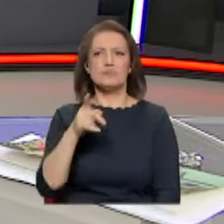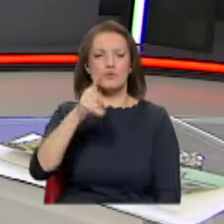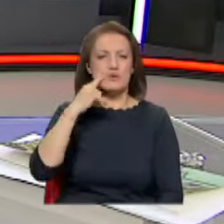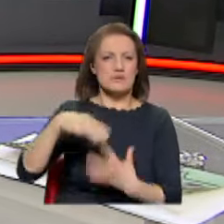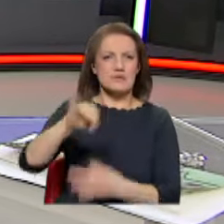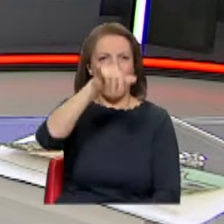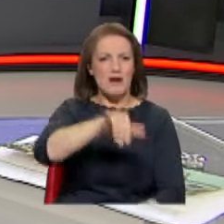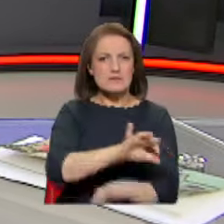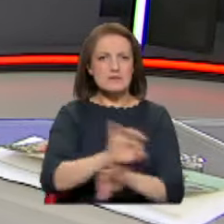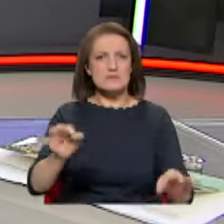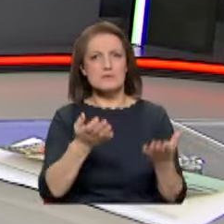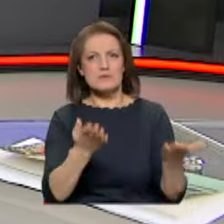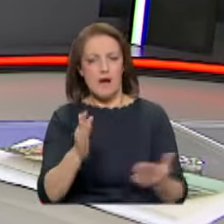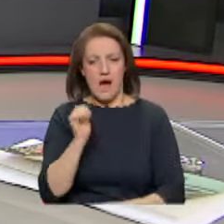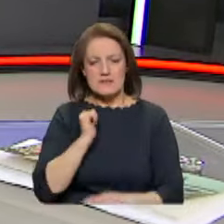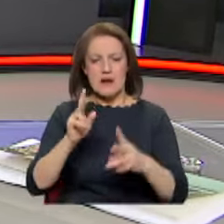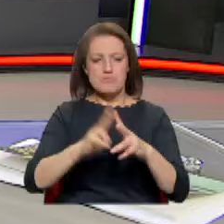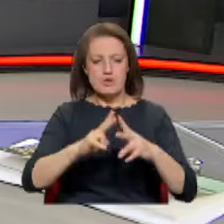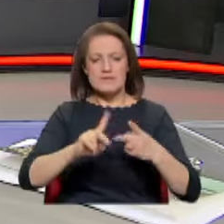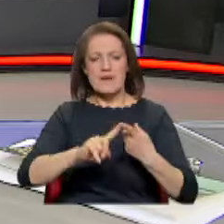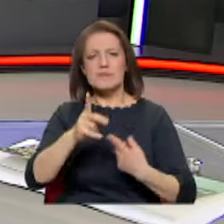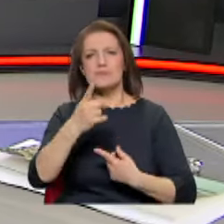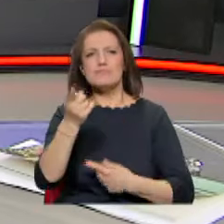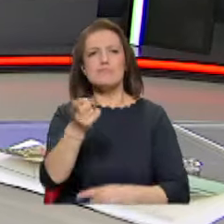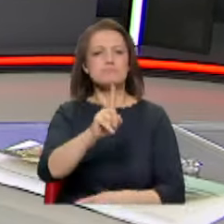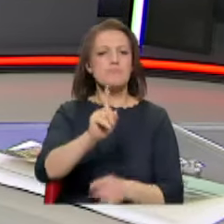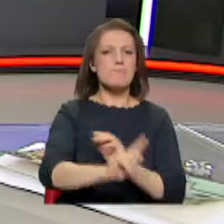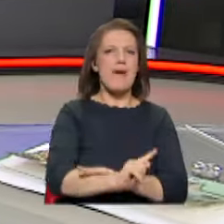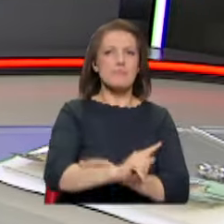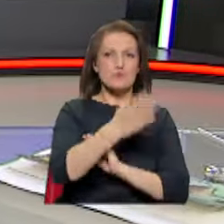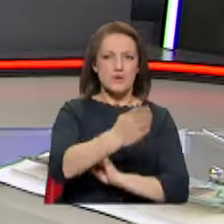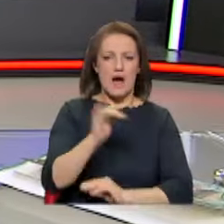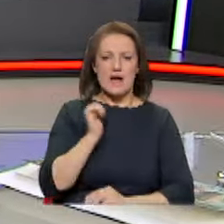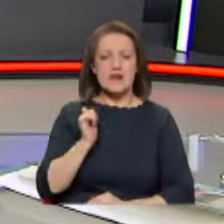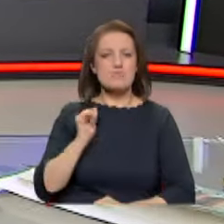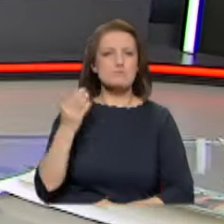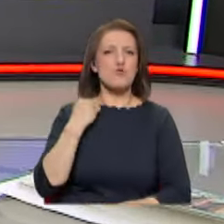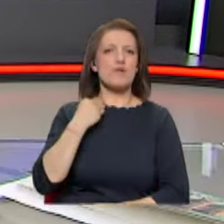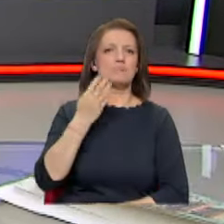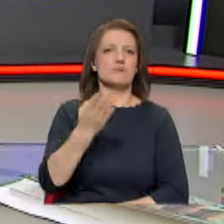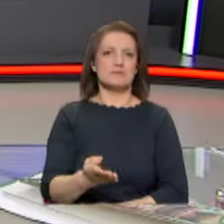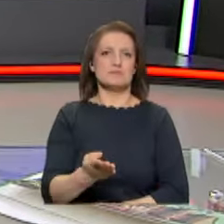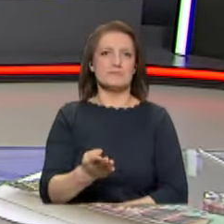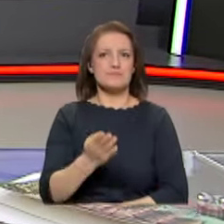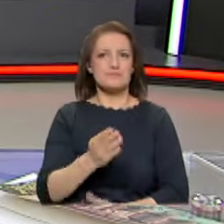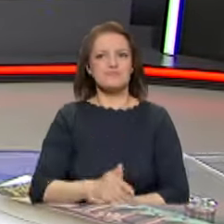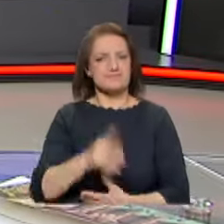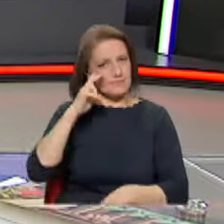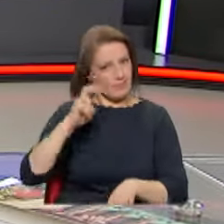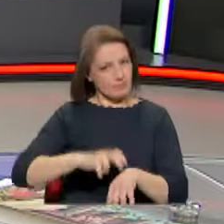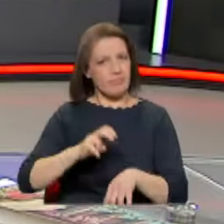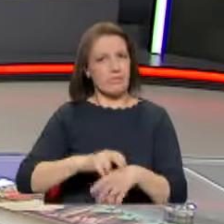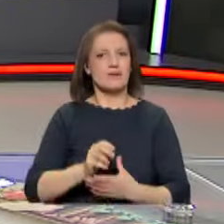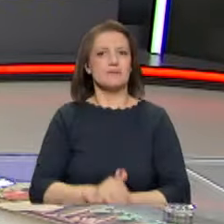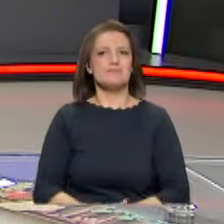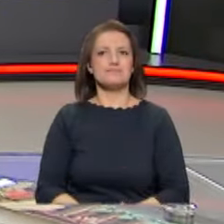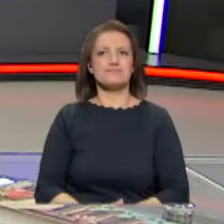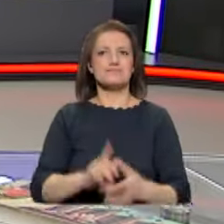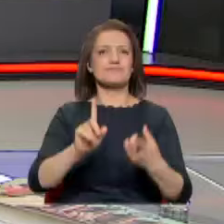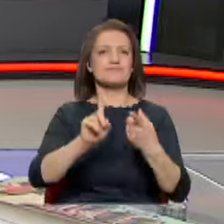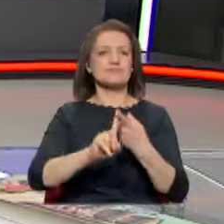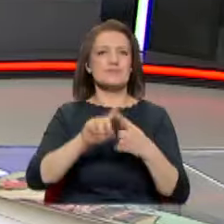insanlar haksızlığa uğruyor. Asker, polis ve diğer bazı memurların askerlik borçlanması. Hatırlatıyoruz.